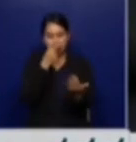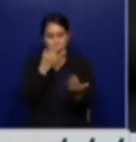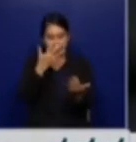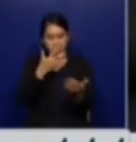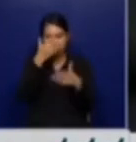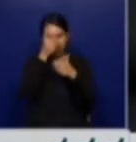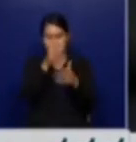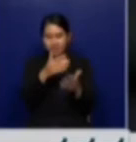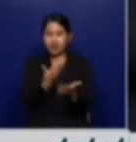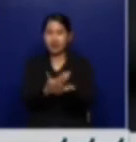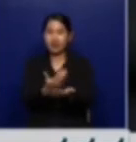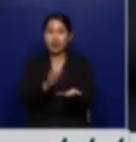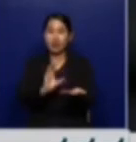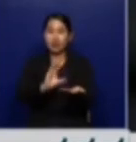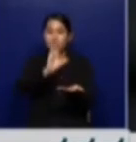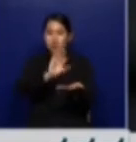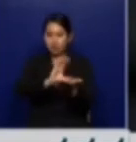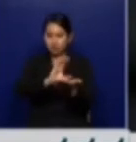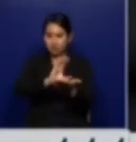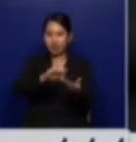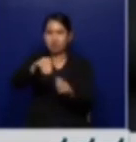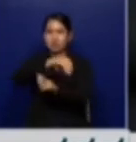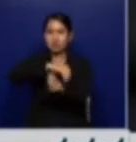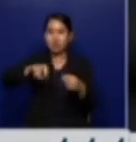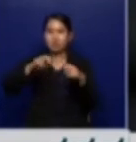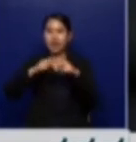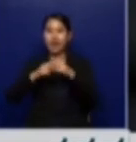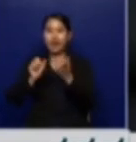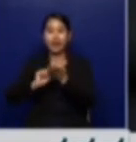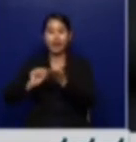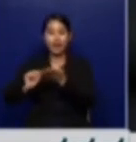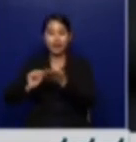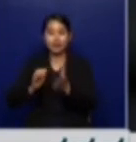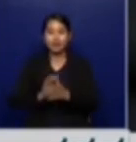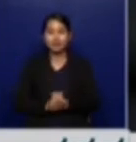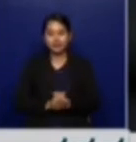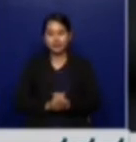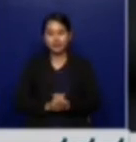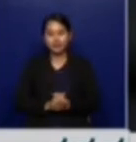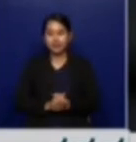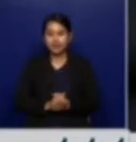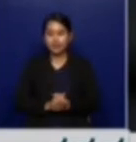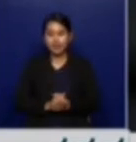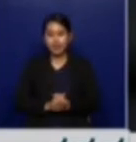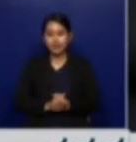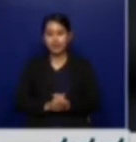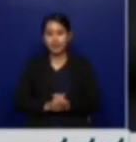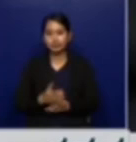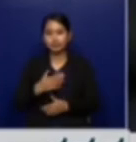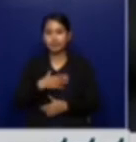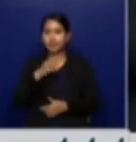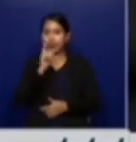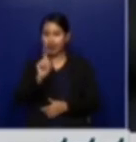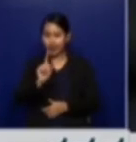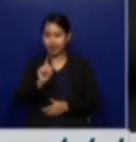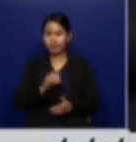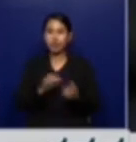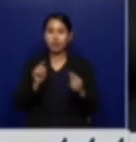ตัวเม็ดเงินงบประมาณที่จะไปใช้แก้ปัญหาให้กับประเทศชาติบ้านเมืองและโทษหลักกว่านั้นคือคนจัดทำงบประมาณครับคือสำนักงบประม